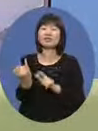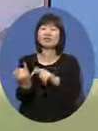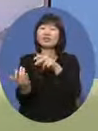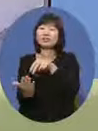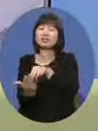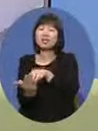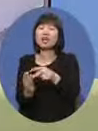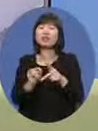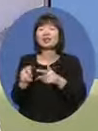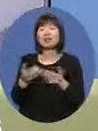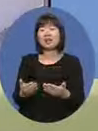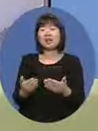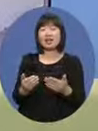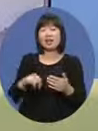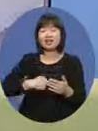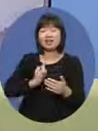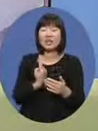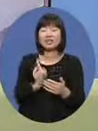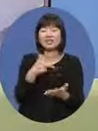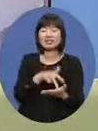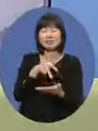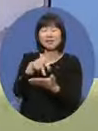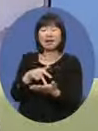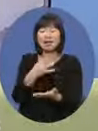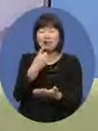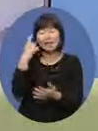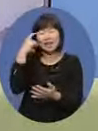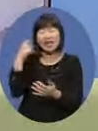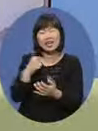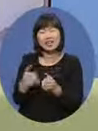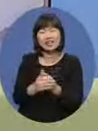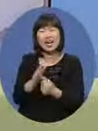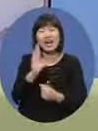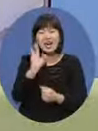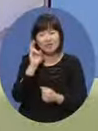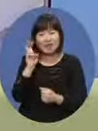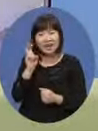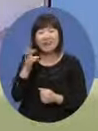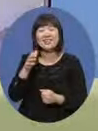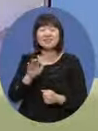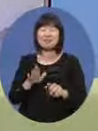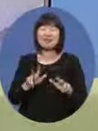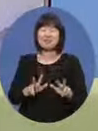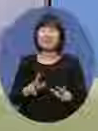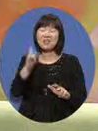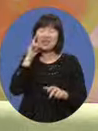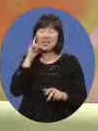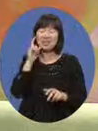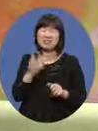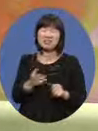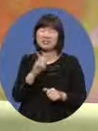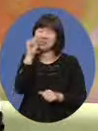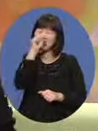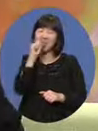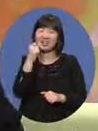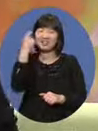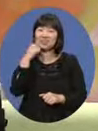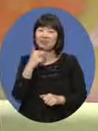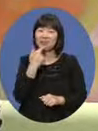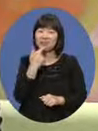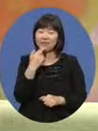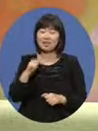네. 다 사람이 자기 입장에 생각만 했구나. 아, 예. 아이, 그래도 별로 이쁘진 않아요. 네. 근데 네. 이렇게 상대방의 입장에